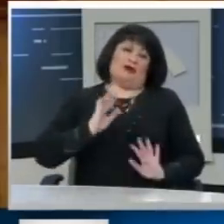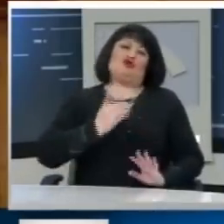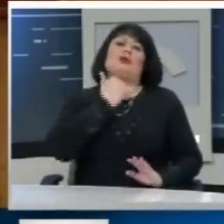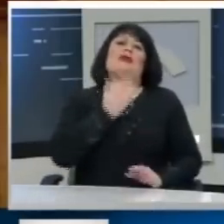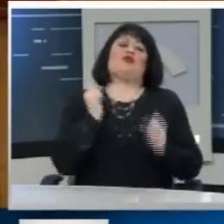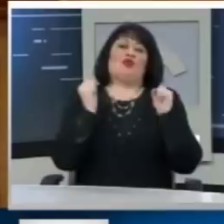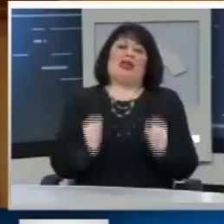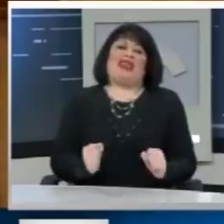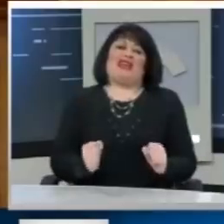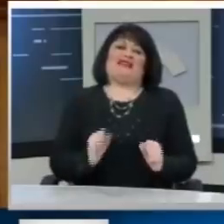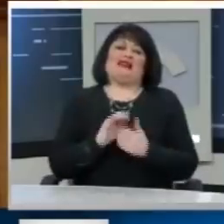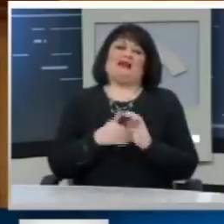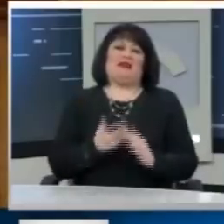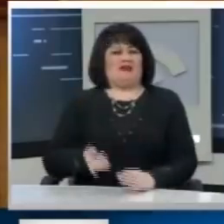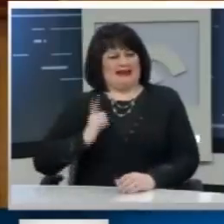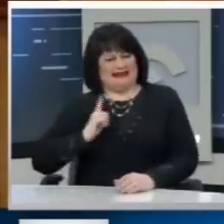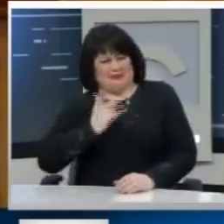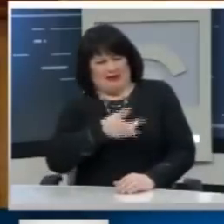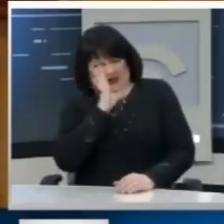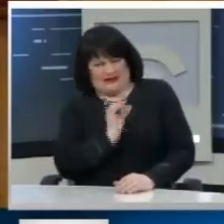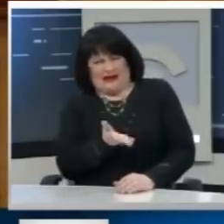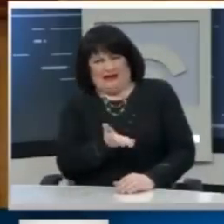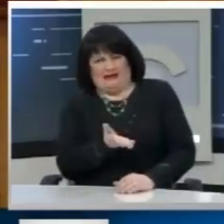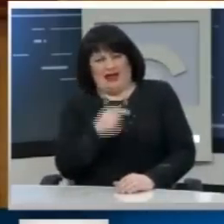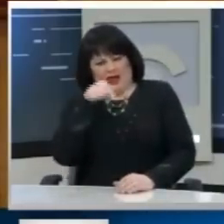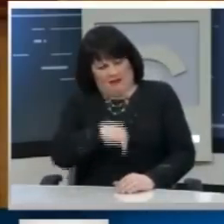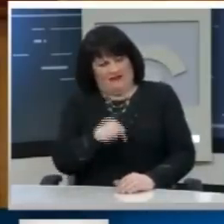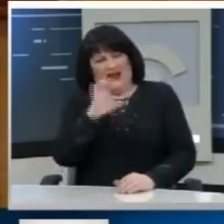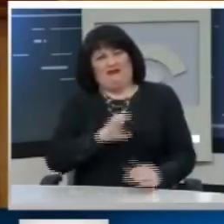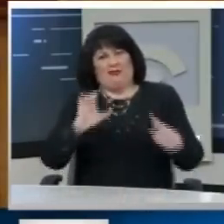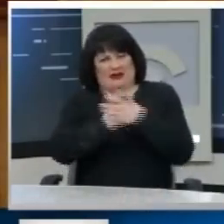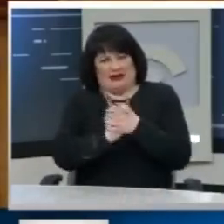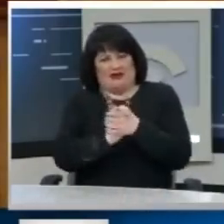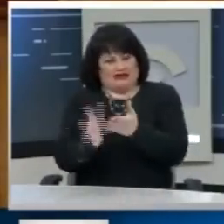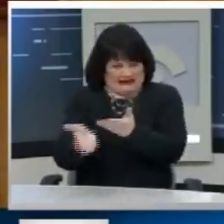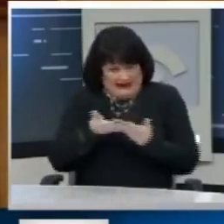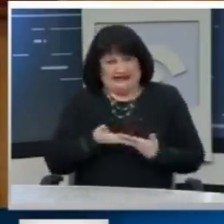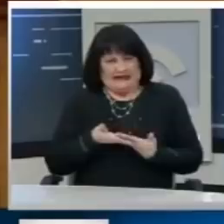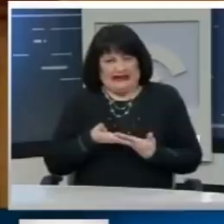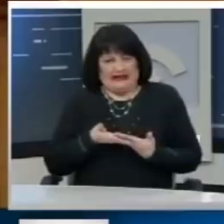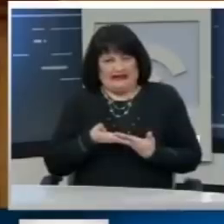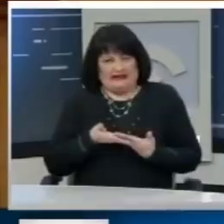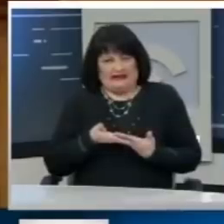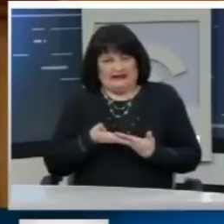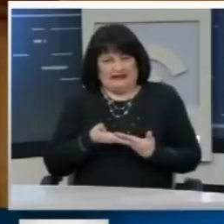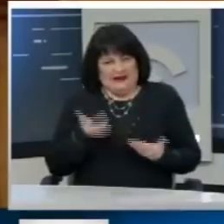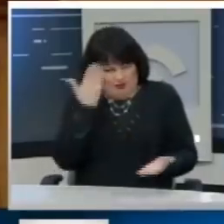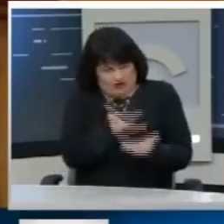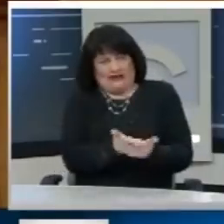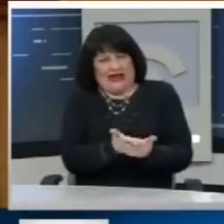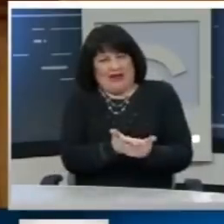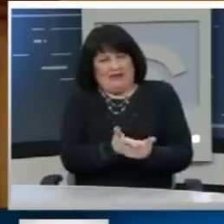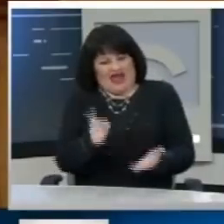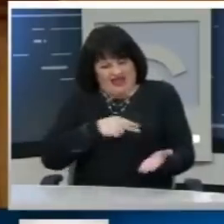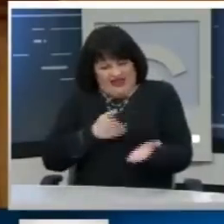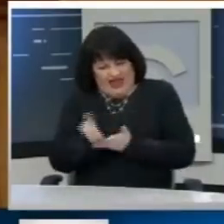δεν μας ενδιαφέρει. Και περιμένετε αλήθεια από αυτή την Ευρωπαϊκή Ένωση να στηρίξει το αίτημα της αδίκαιο